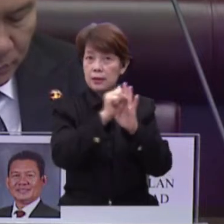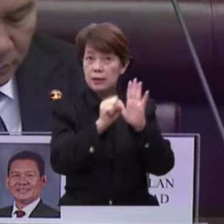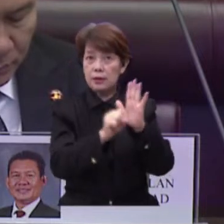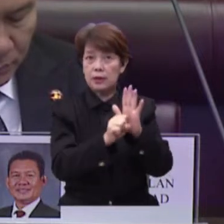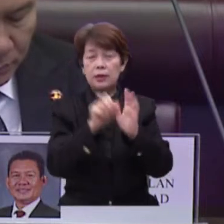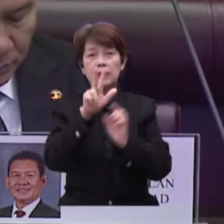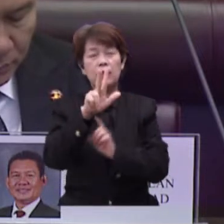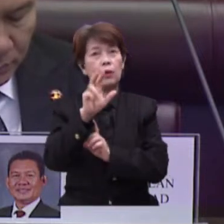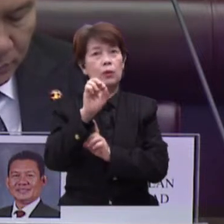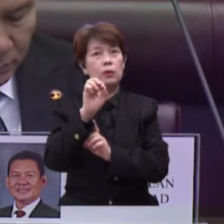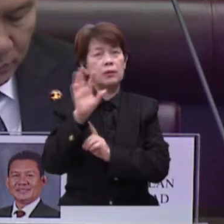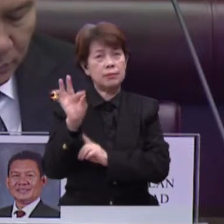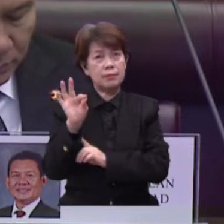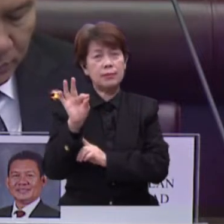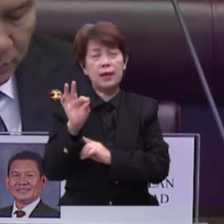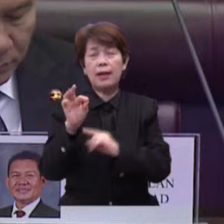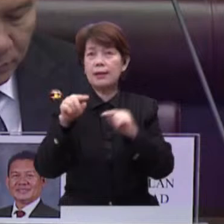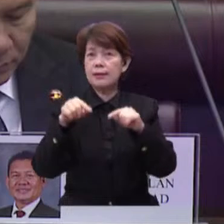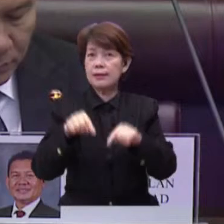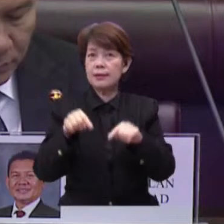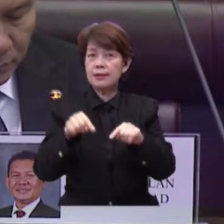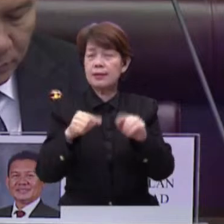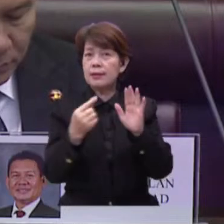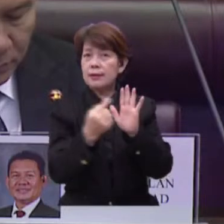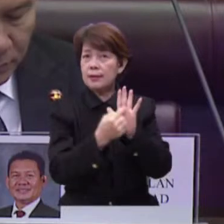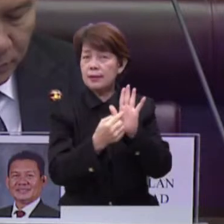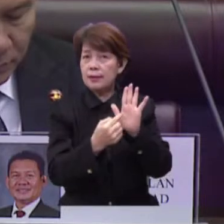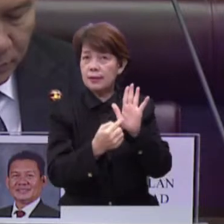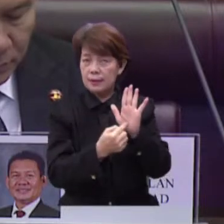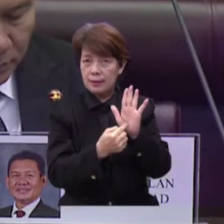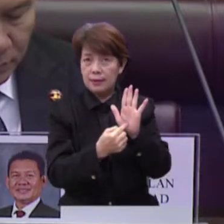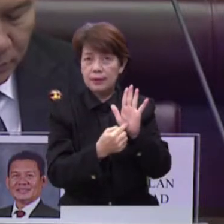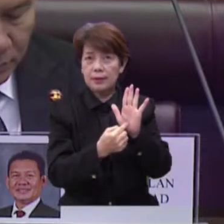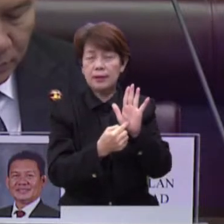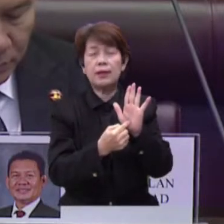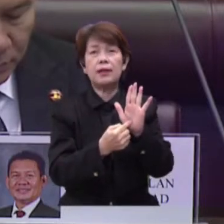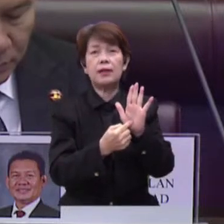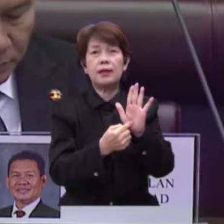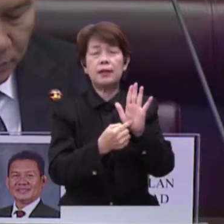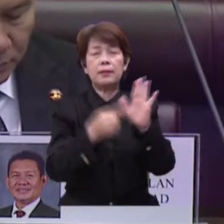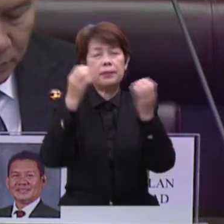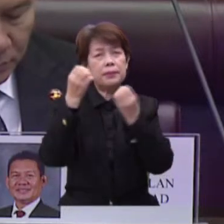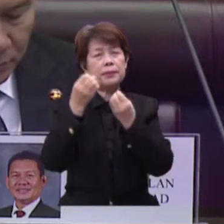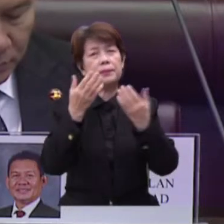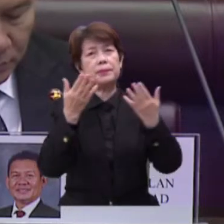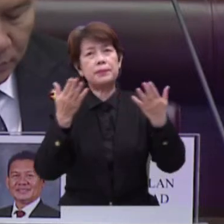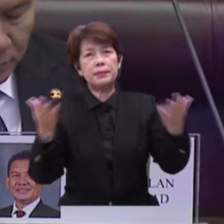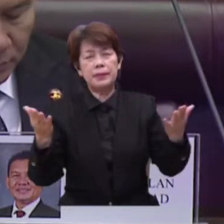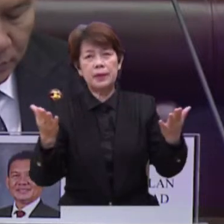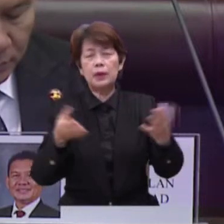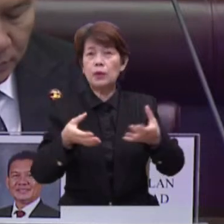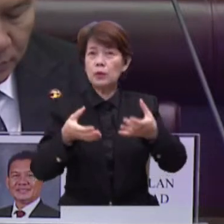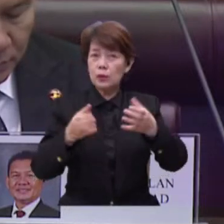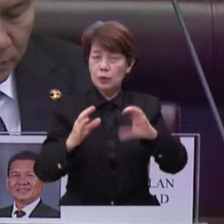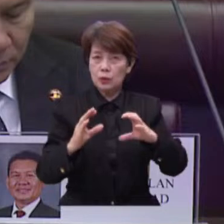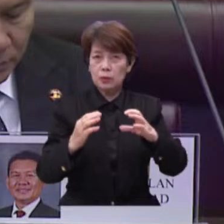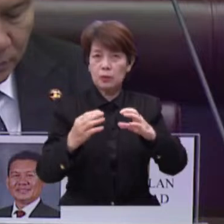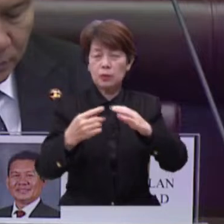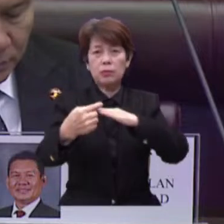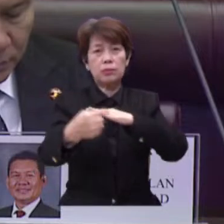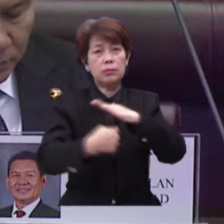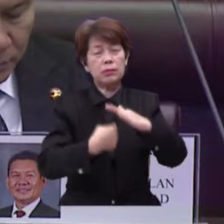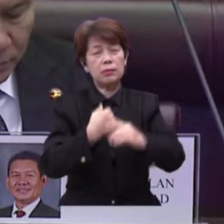309 ini juga merupakan pengikhtirafan bahwa percobaan untuk melakukan